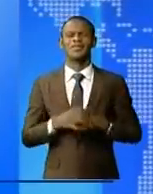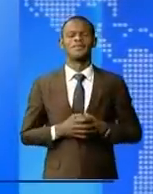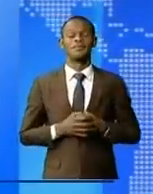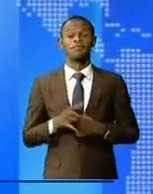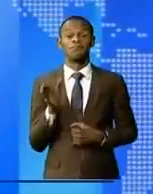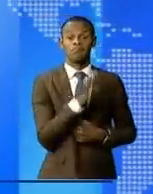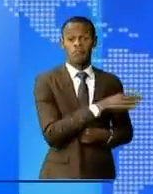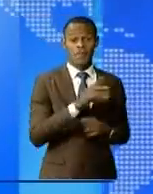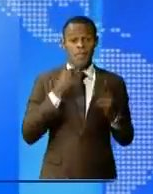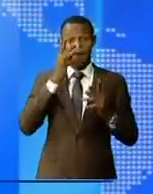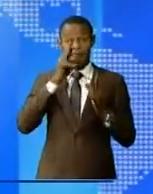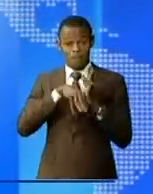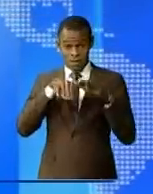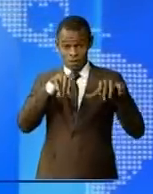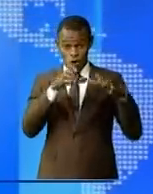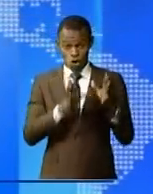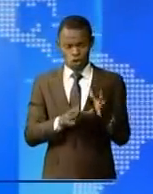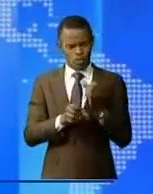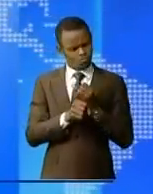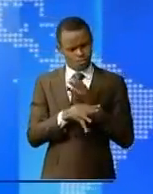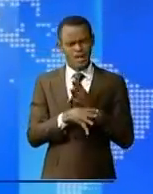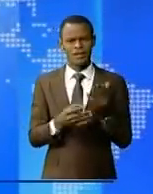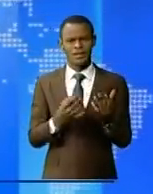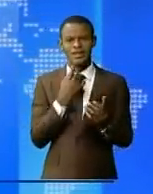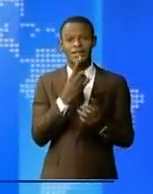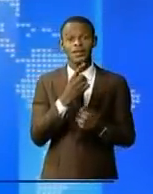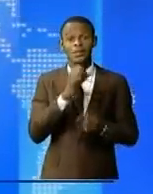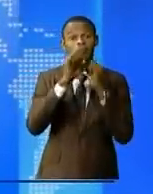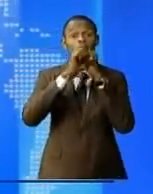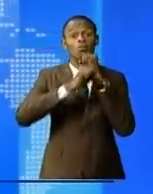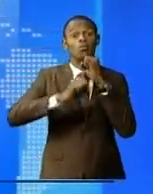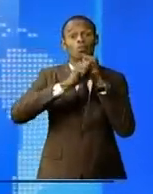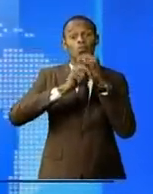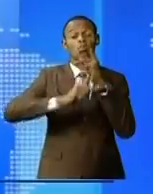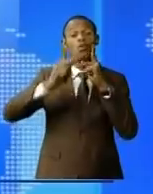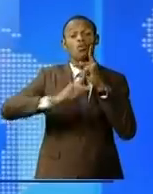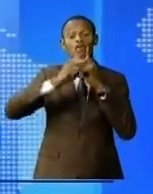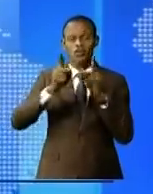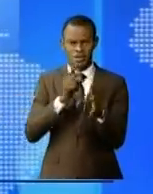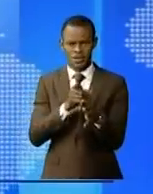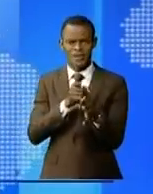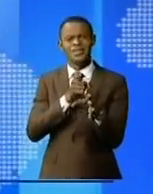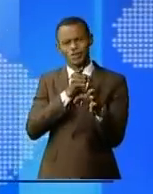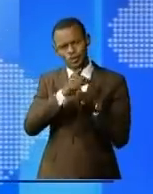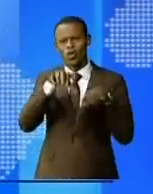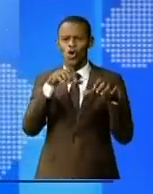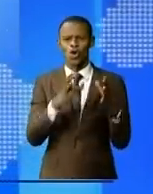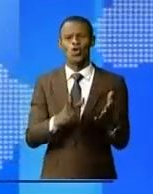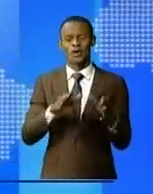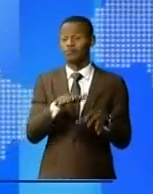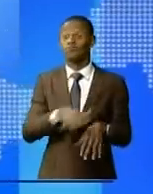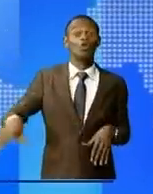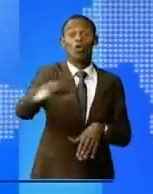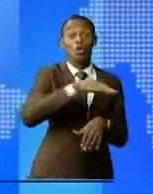Le Parlement congolais tient à promouvoir les droits humains sur toute l'étendue de la République démocratique du Congo. Les élus nationaux